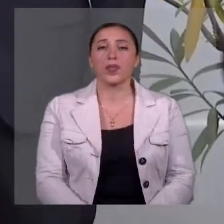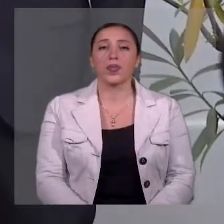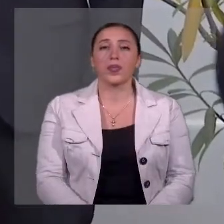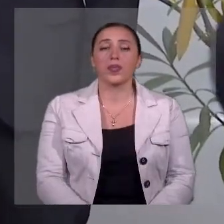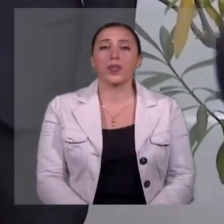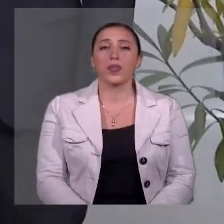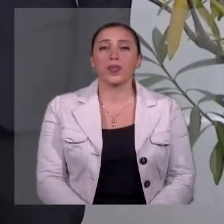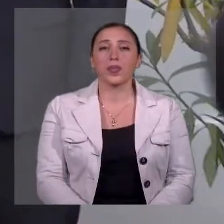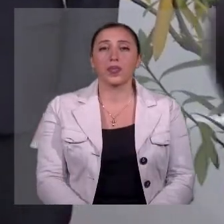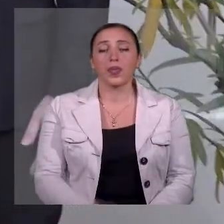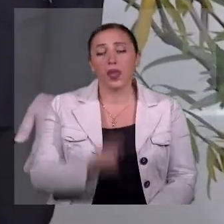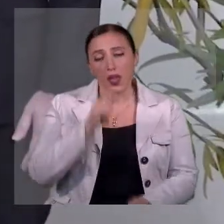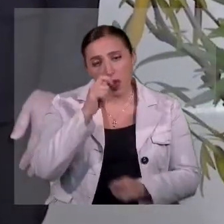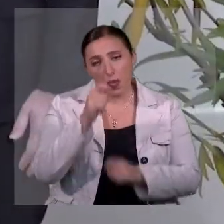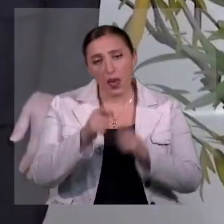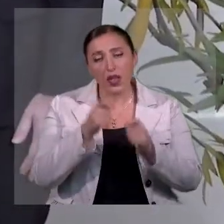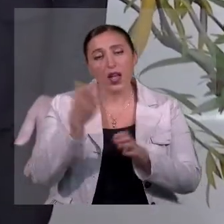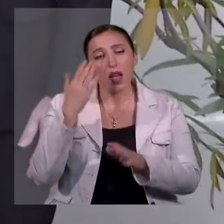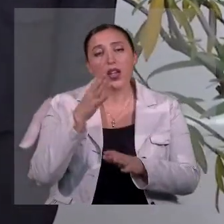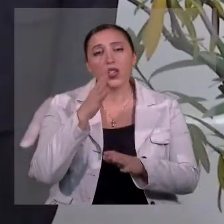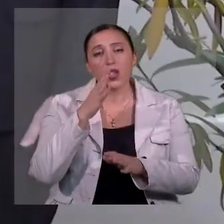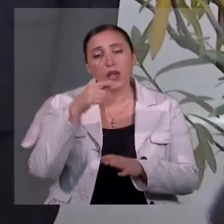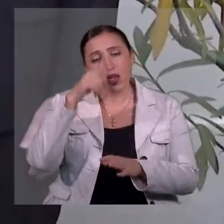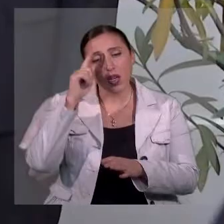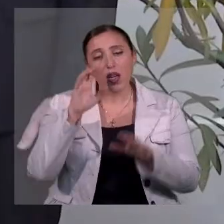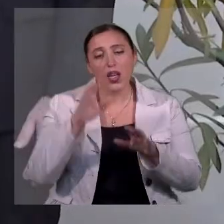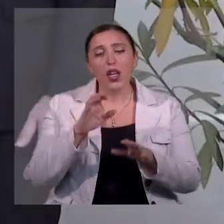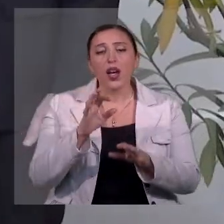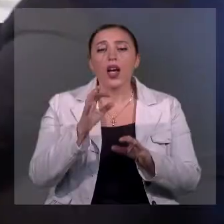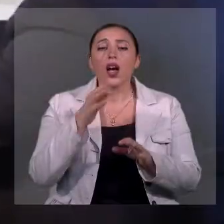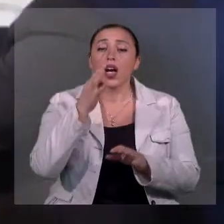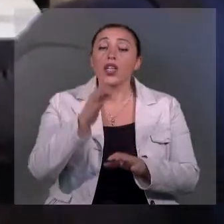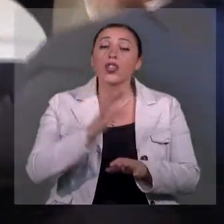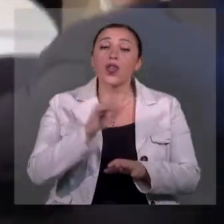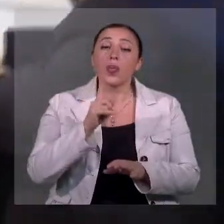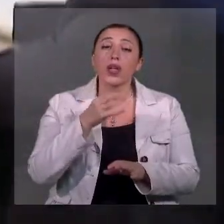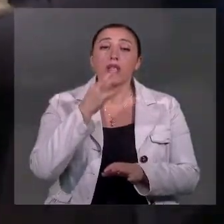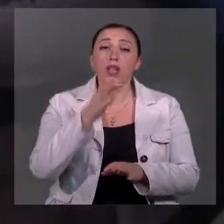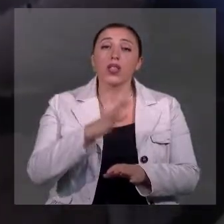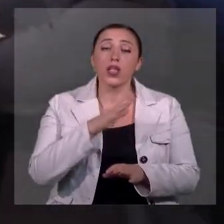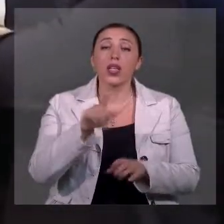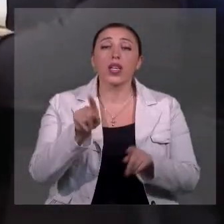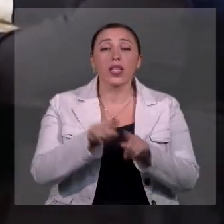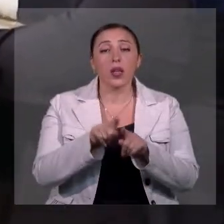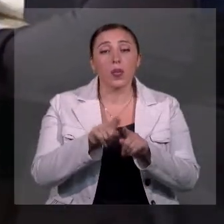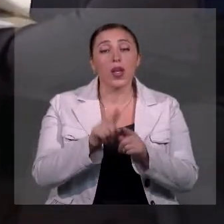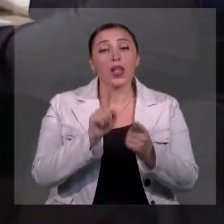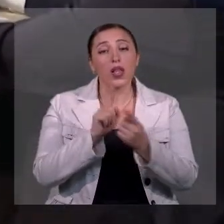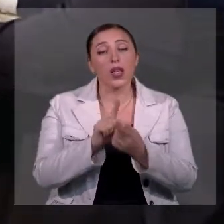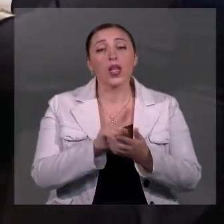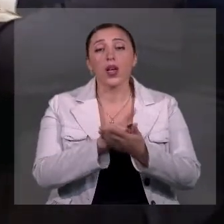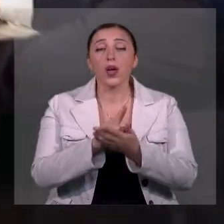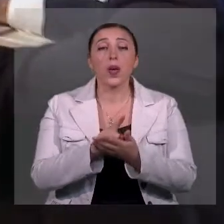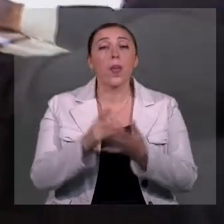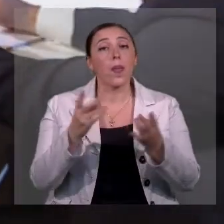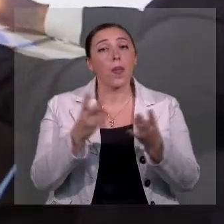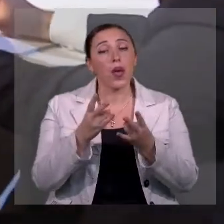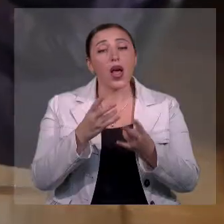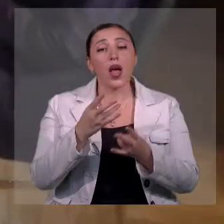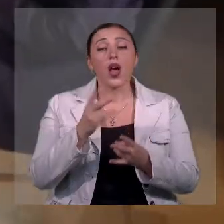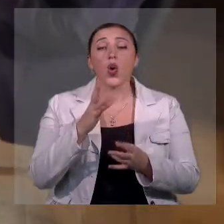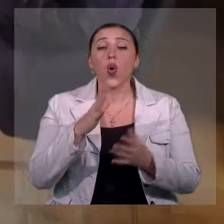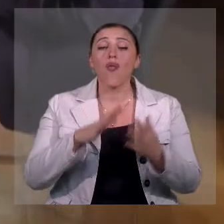մեկի ժամանակ։ Մանրամասներ այն ժամանակ Ալիևը չէր նշել, բայց շեշտել էր, որ նման համագործակցությունը պետք է ուղղված լինի